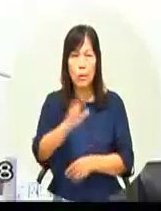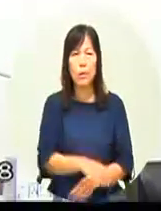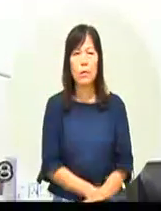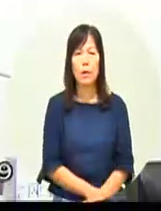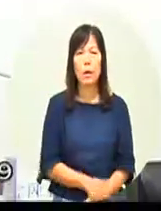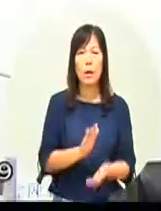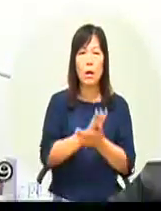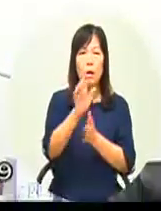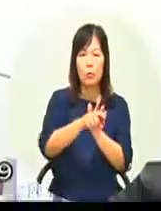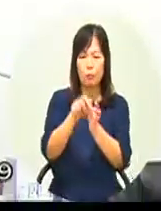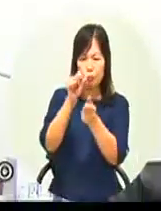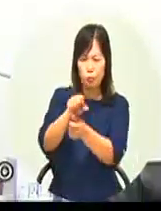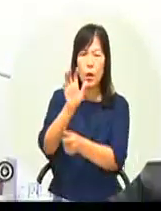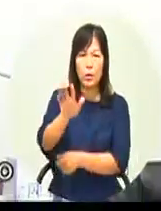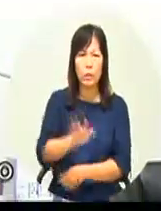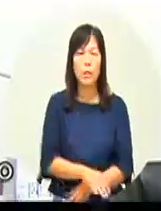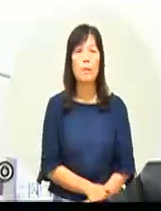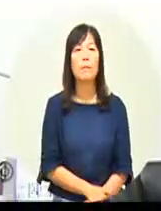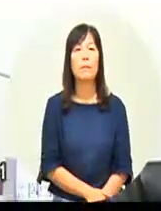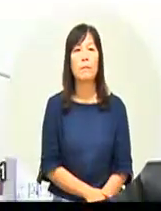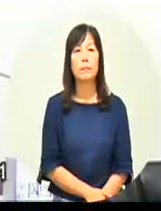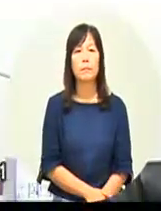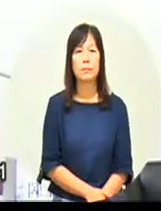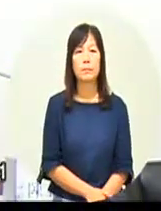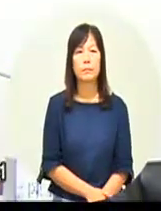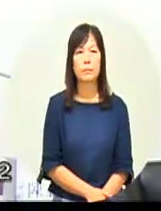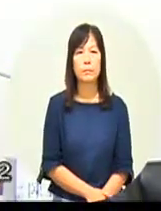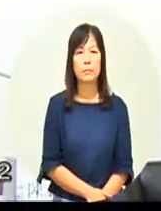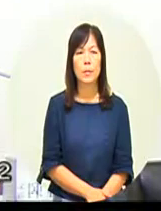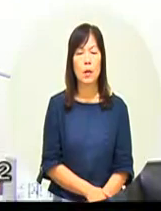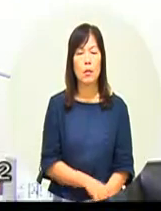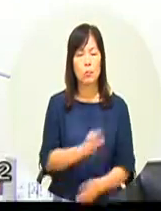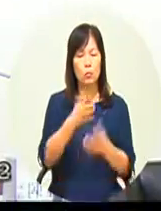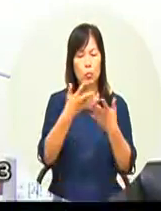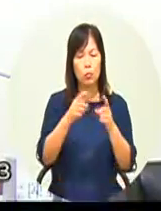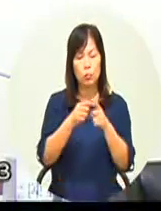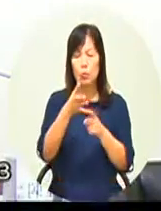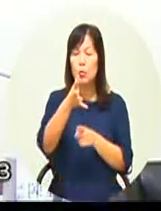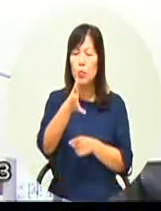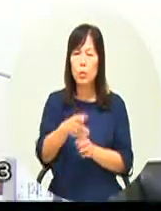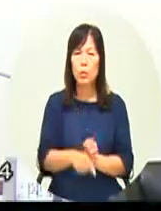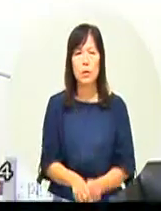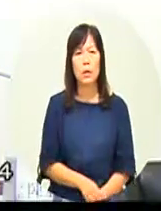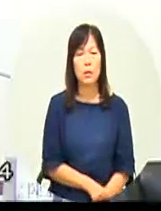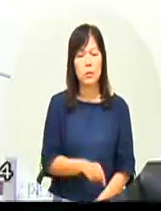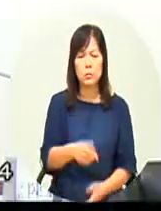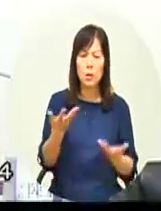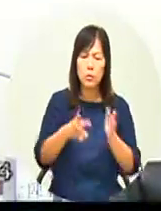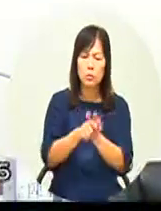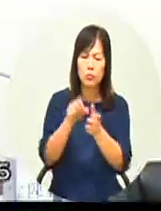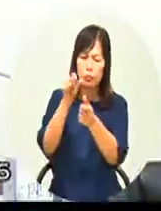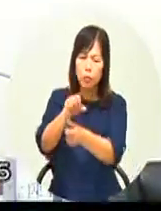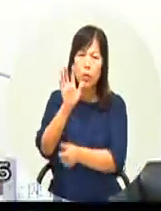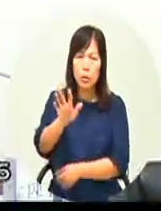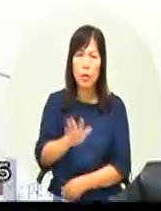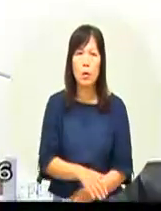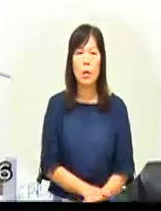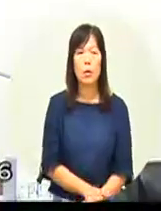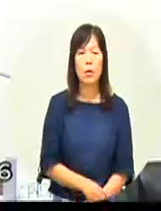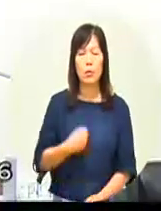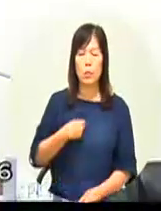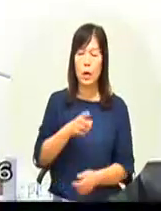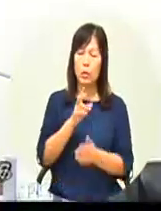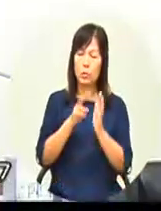来被开罚，那就很多人就在问嘛，那这样事件他是被开罚的，我要讲的就是